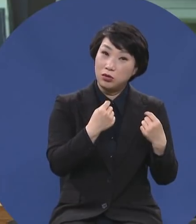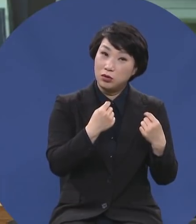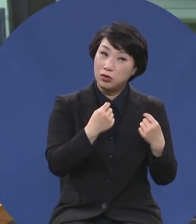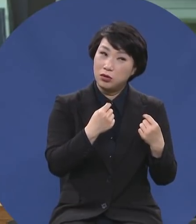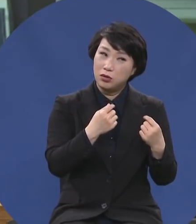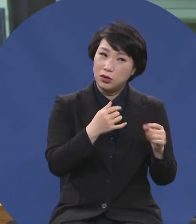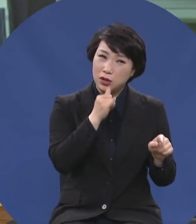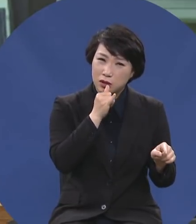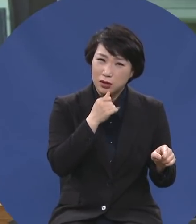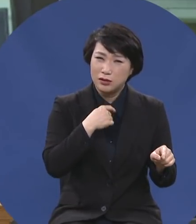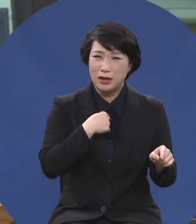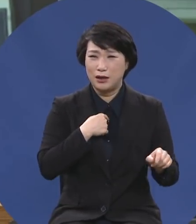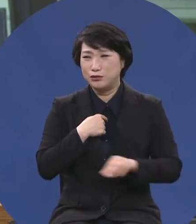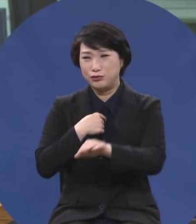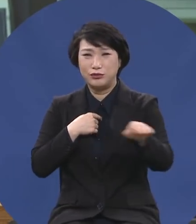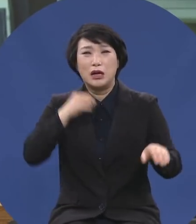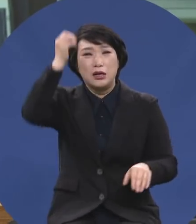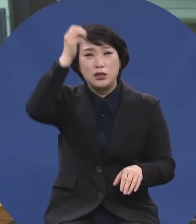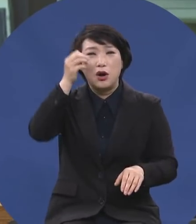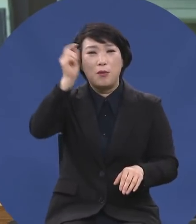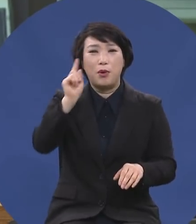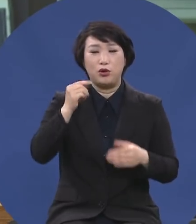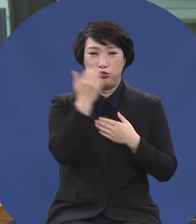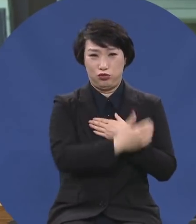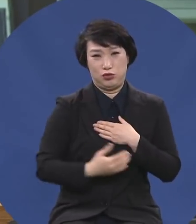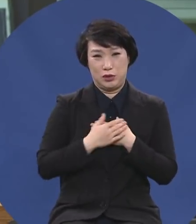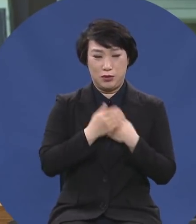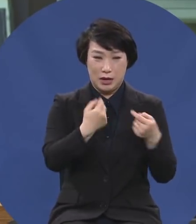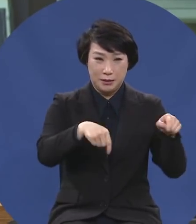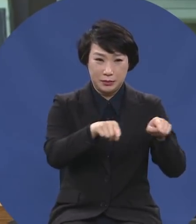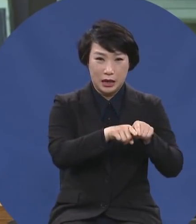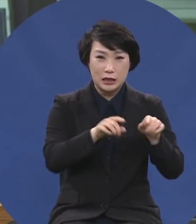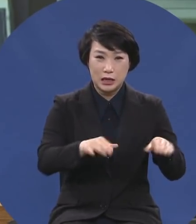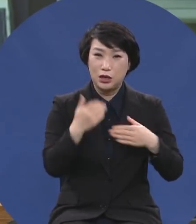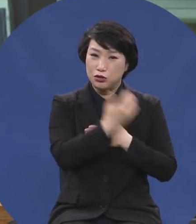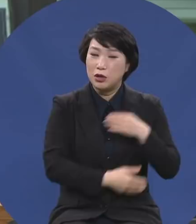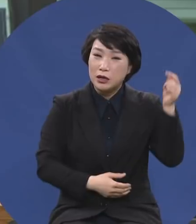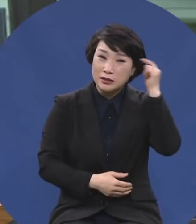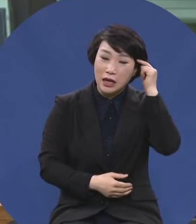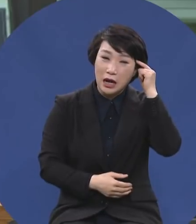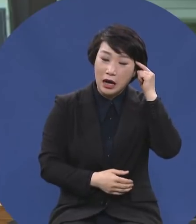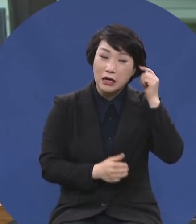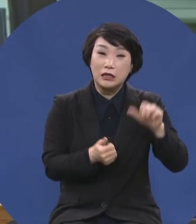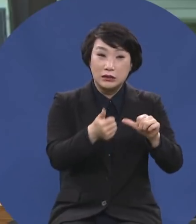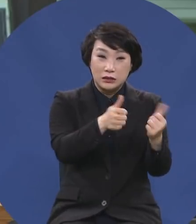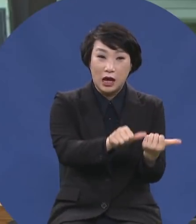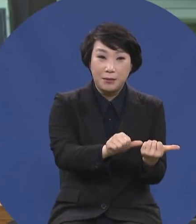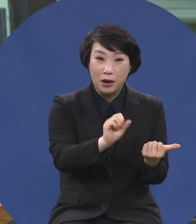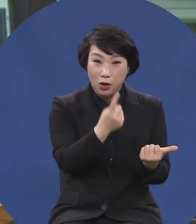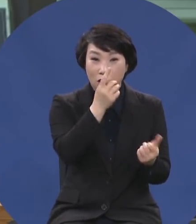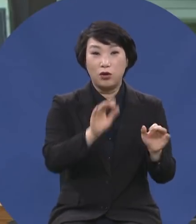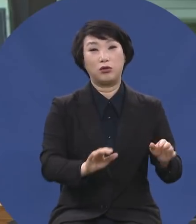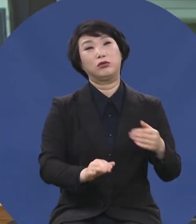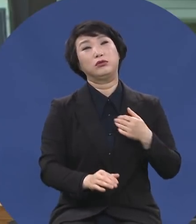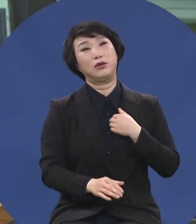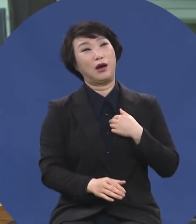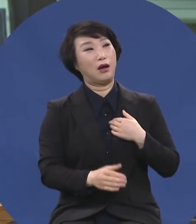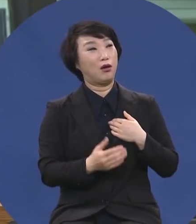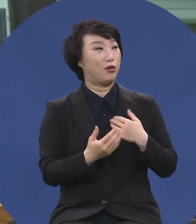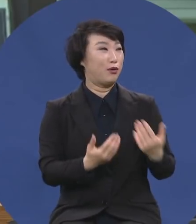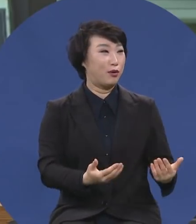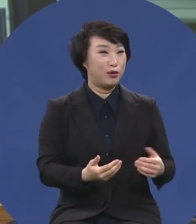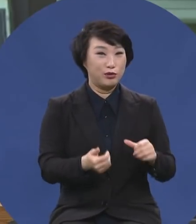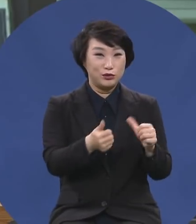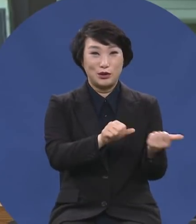한다면 우리 영혼은 육신과 함께 육신의 생각의 사망으로 말미암아